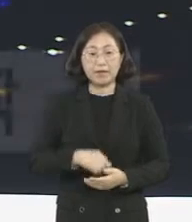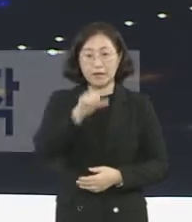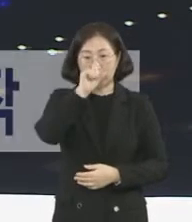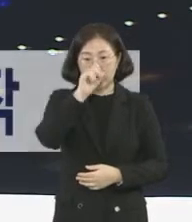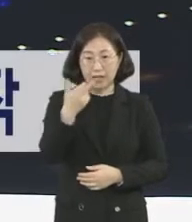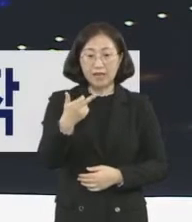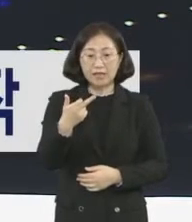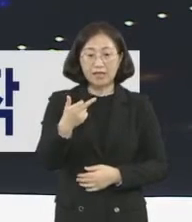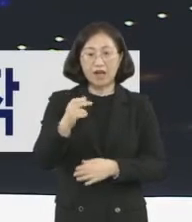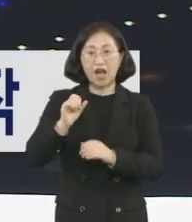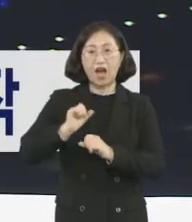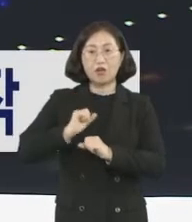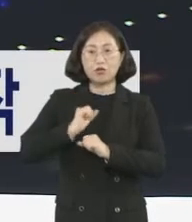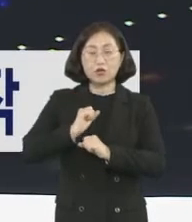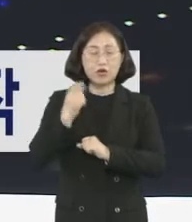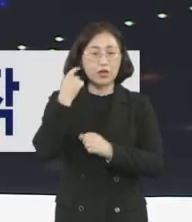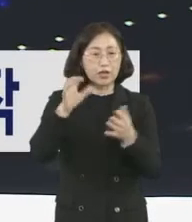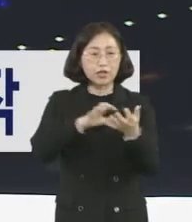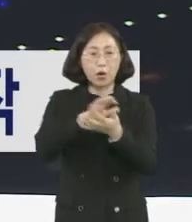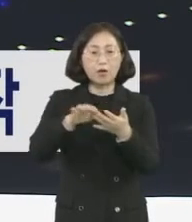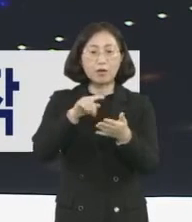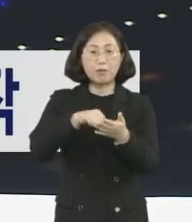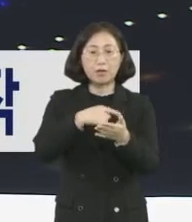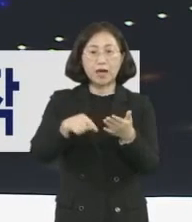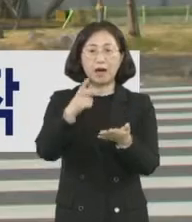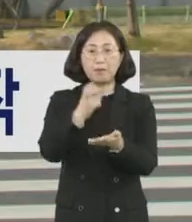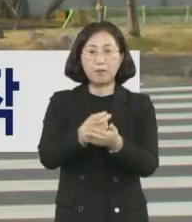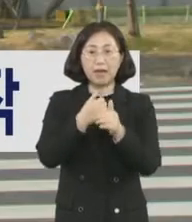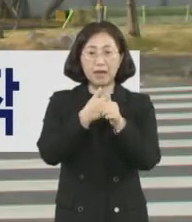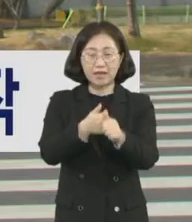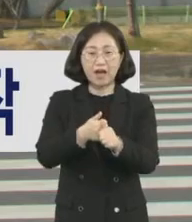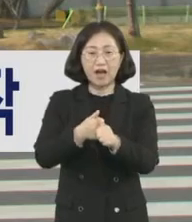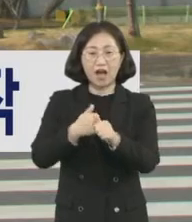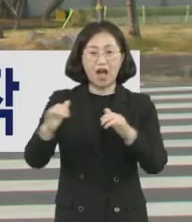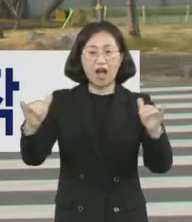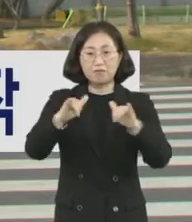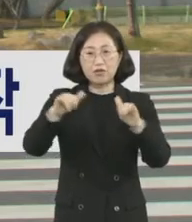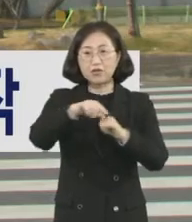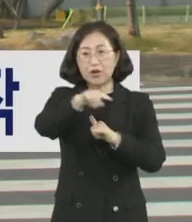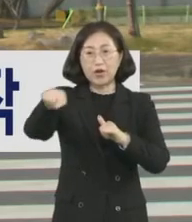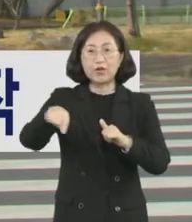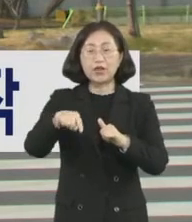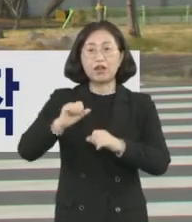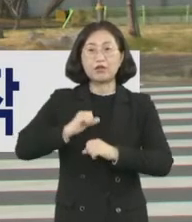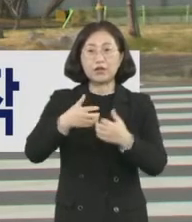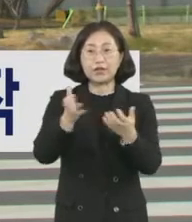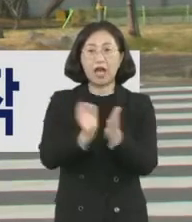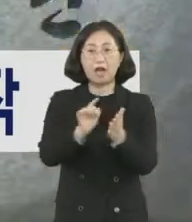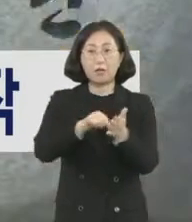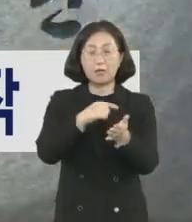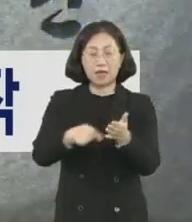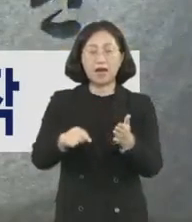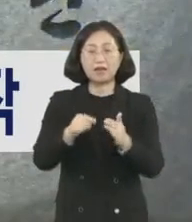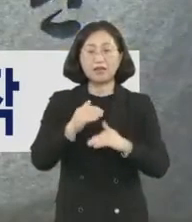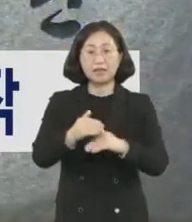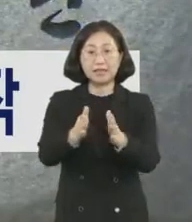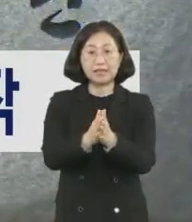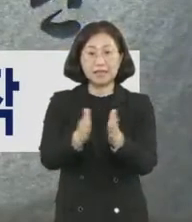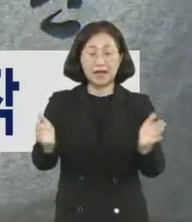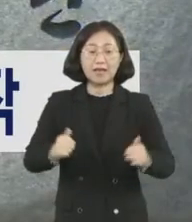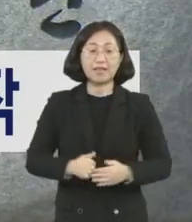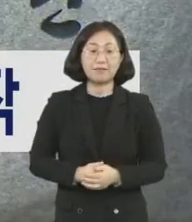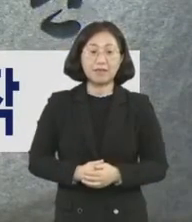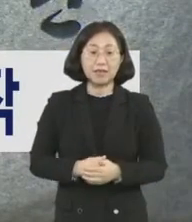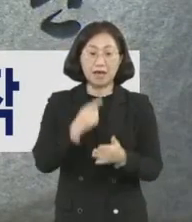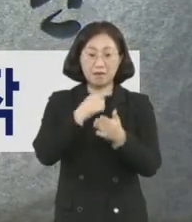서산 씨가 군 소음피해 보상 법에 따라 20 전투비행단 주변 소음 피해 주민 보상을 위한 절차에 들어갔습니다 서